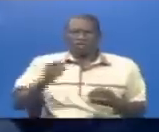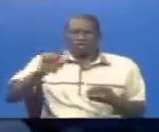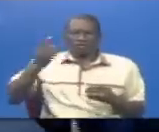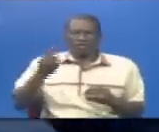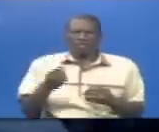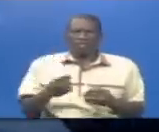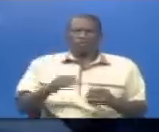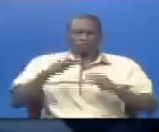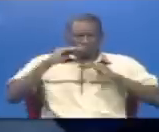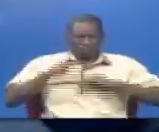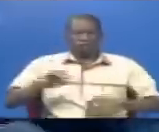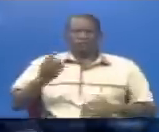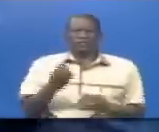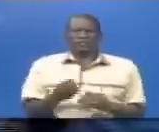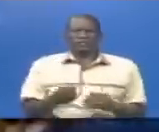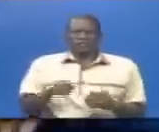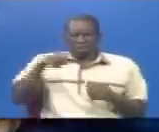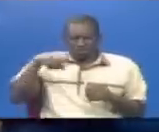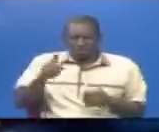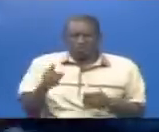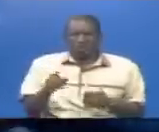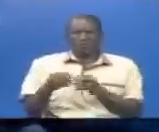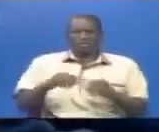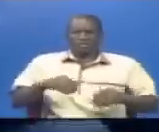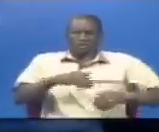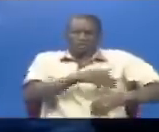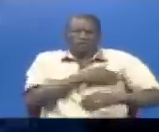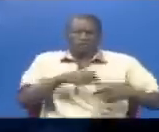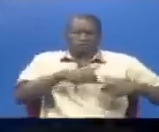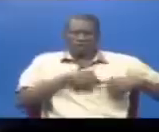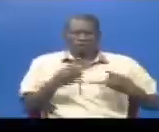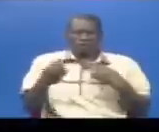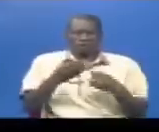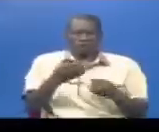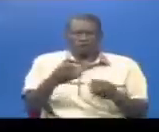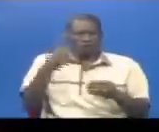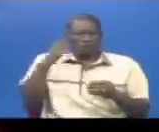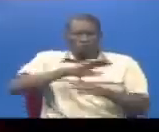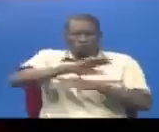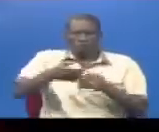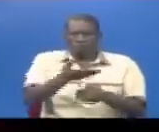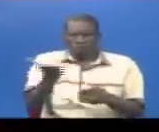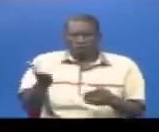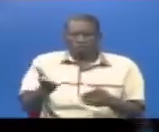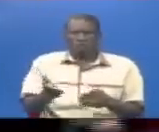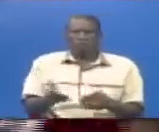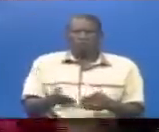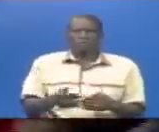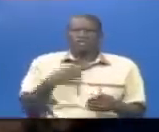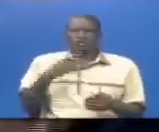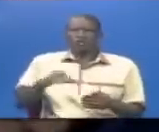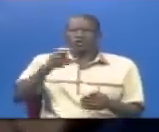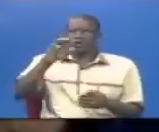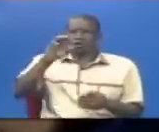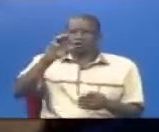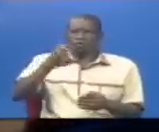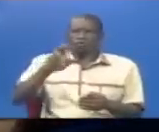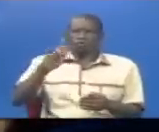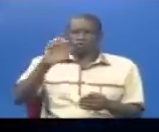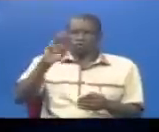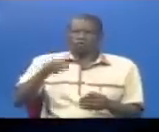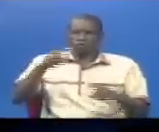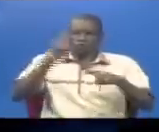Kwanza watulie, sababu yeye ndio agenti mkuu anastahili kuzungumza kwa ajili yao. Anawaeleza kina Kipchumba Murkomen watulie.